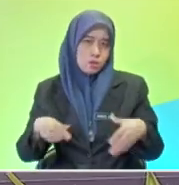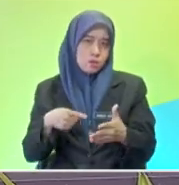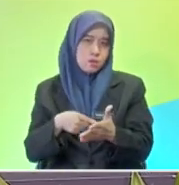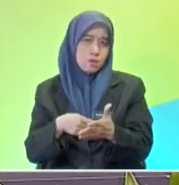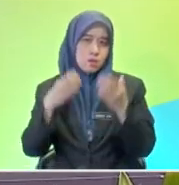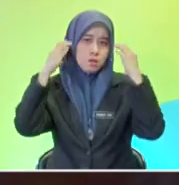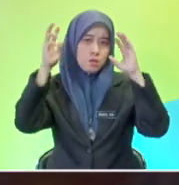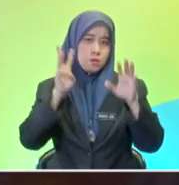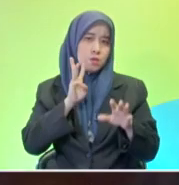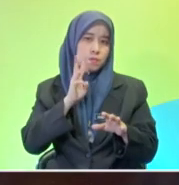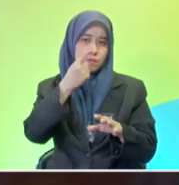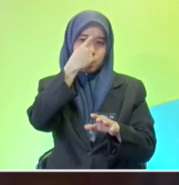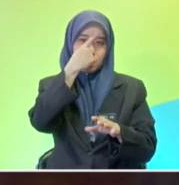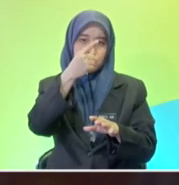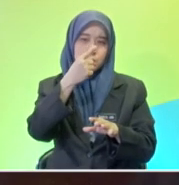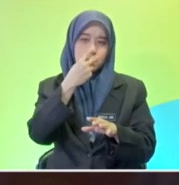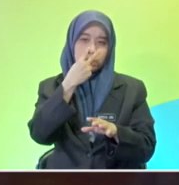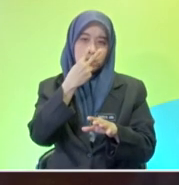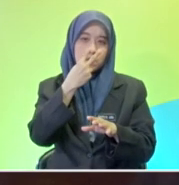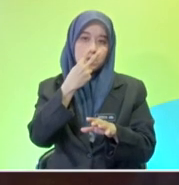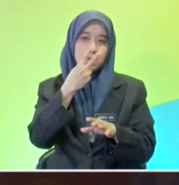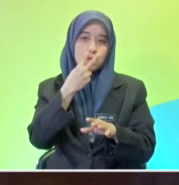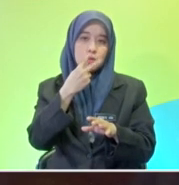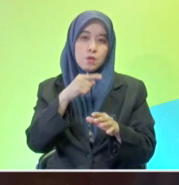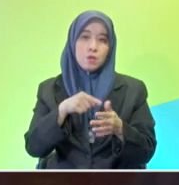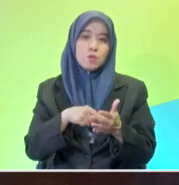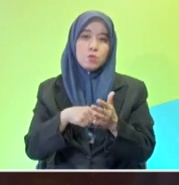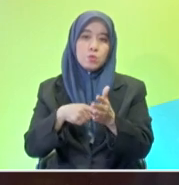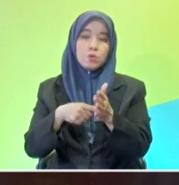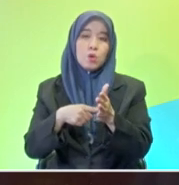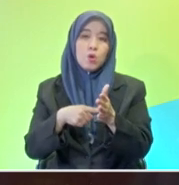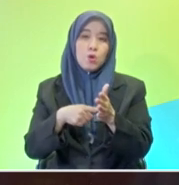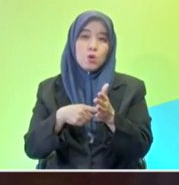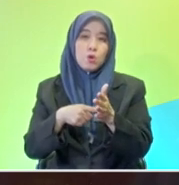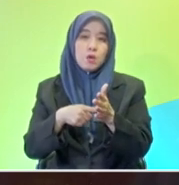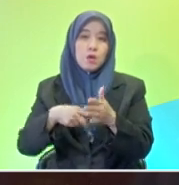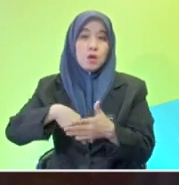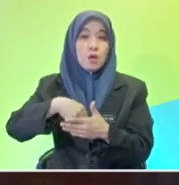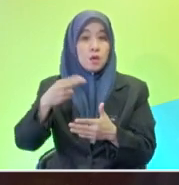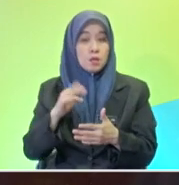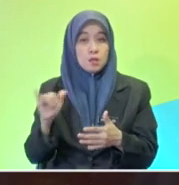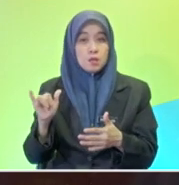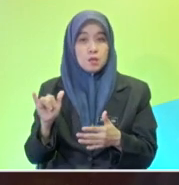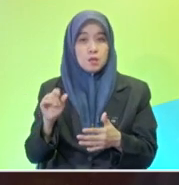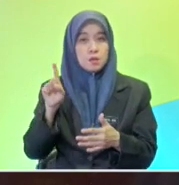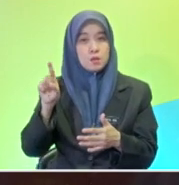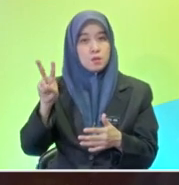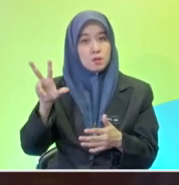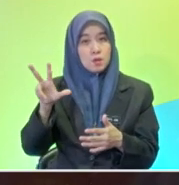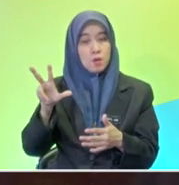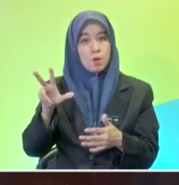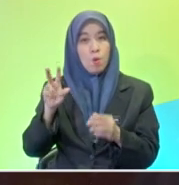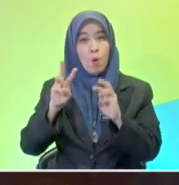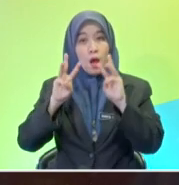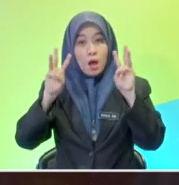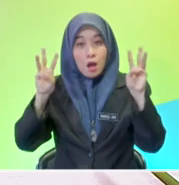tunjukkan hasilnya okey Oh ada buat satu dua ttig